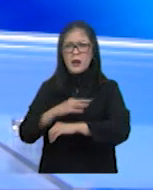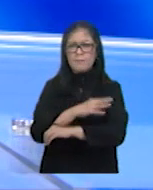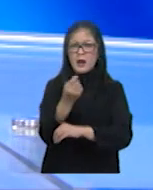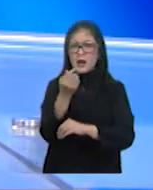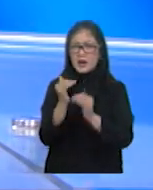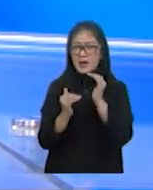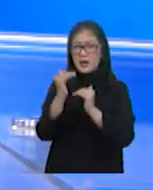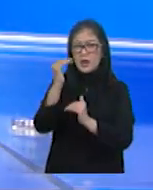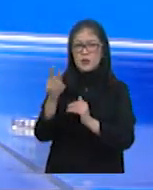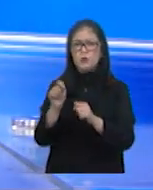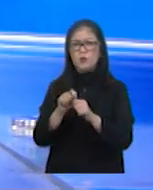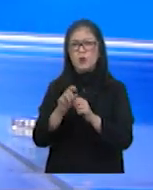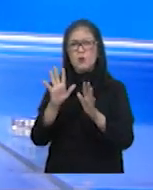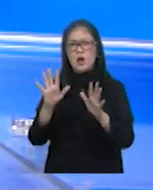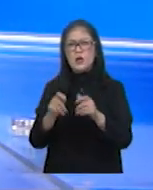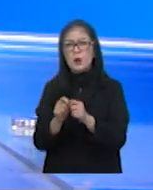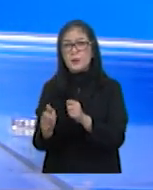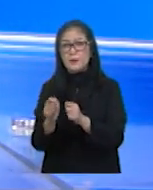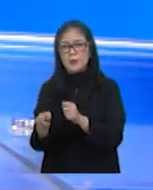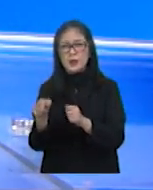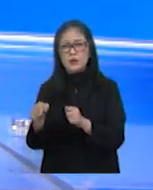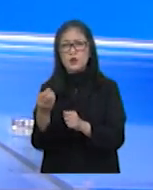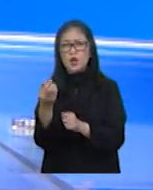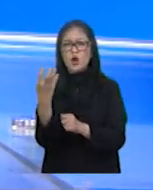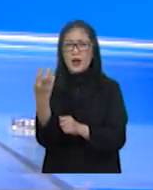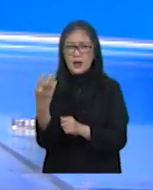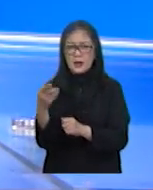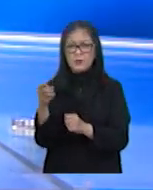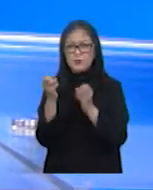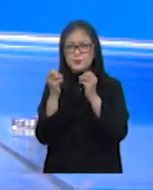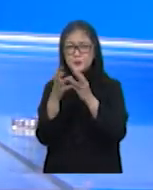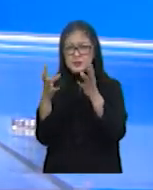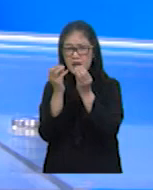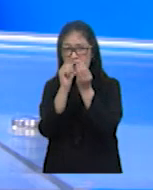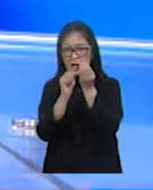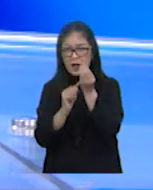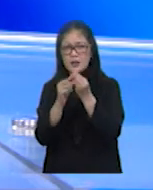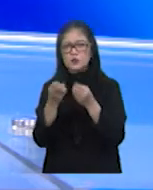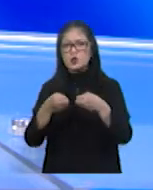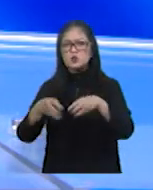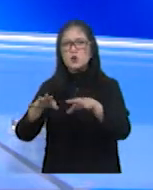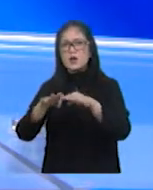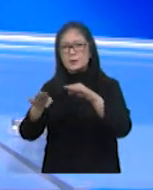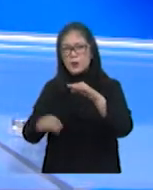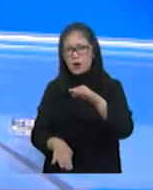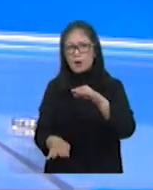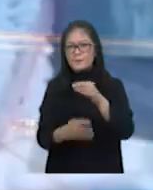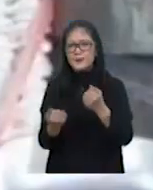ini membuat sebagian konsumen pun beralih membeli telur pecah yang sudah pecah dan dijual di bawah harga pasaran.